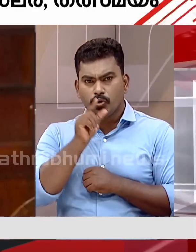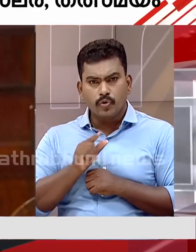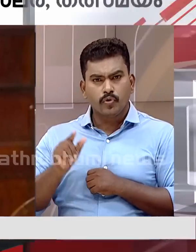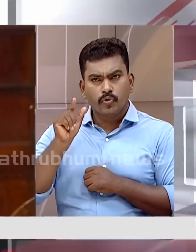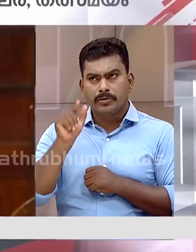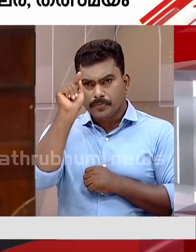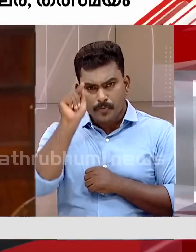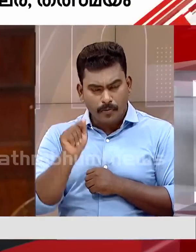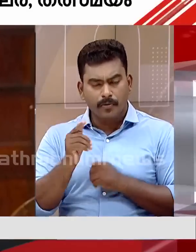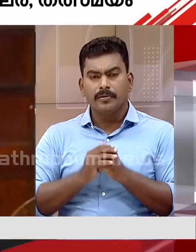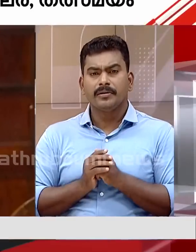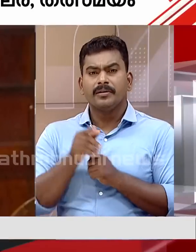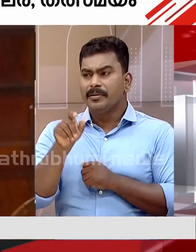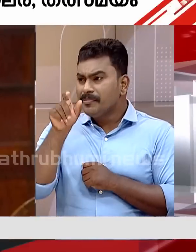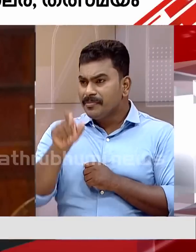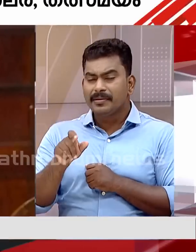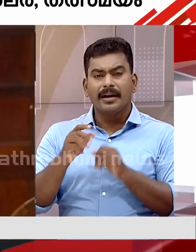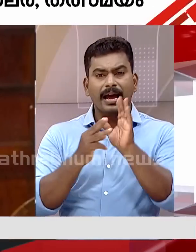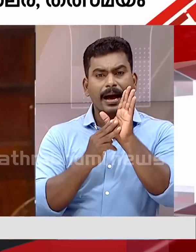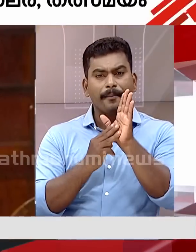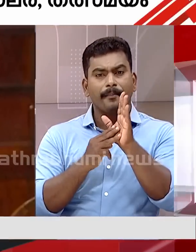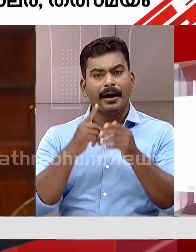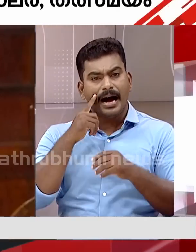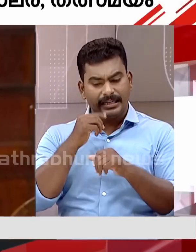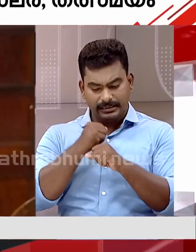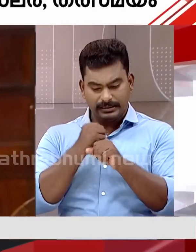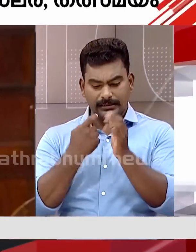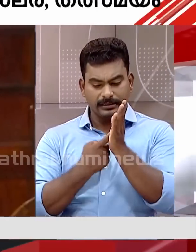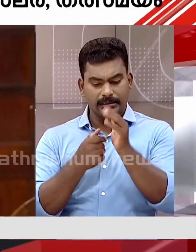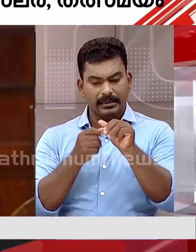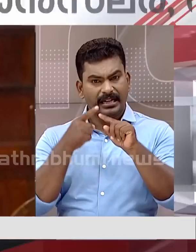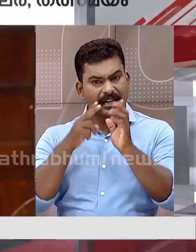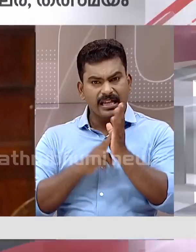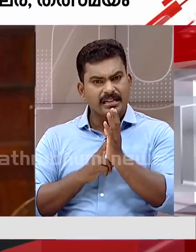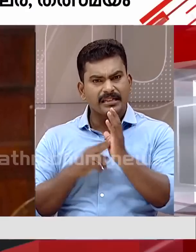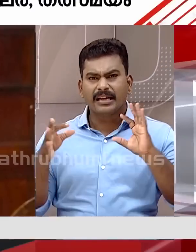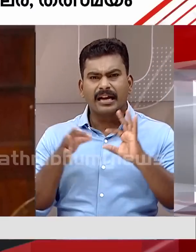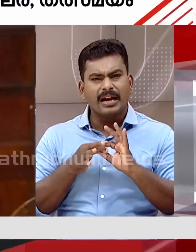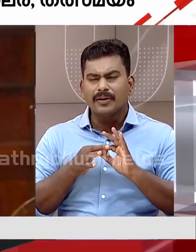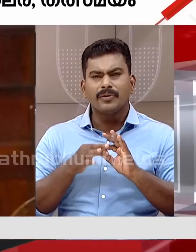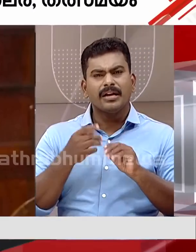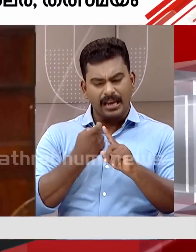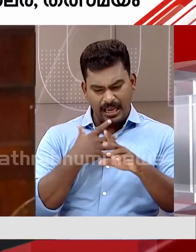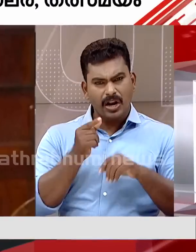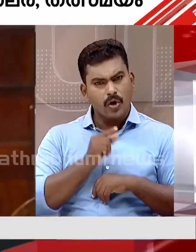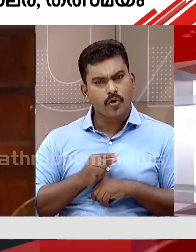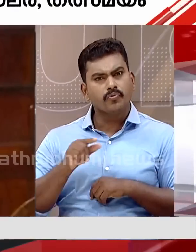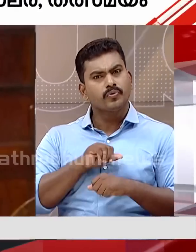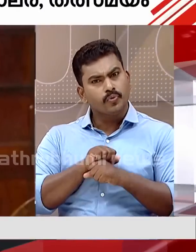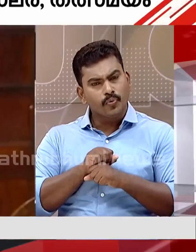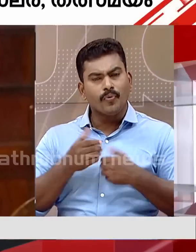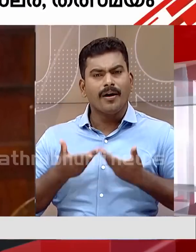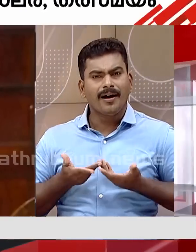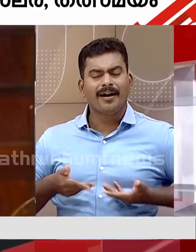ഇയാള് പോയിട്ടില്ലല്ലോ. ഈ പോകുന്ന കുട്ടിയല്ലേ മൈഗ്രേഷൻ വാങ്ങാം. ഇയാൾ എന്തിനാ മൈഗ്രേഷൻ വാങ്ങിക്കണം? ഇയാൾ ഇവിടുന്ന് പോയിട്ടില്ല. ഇയാള്